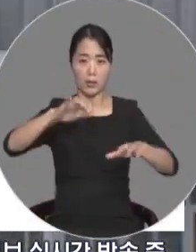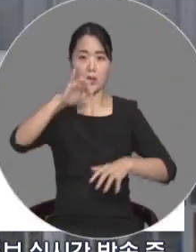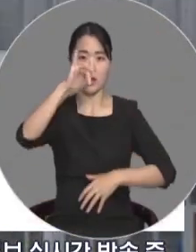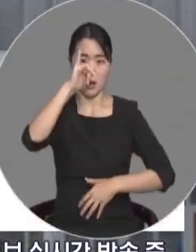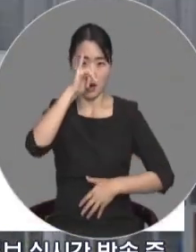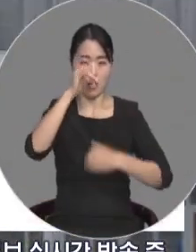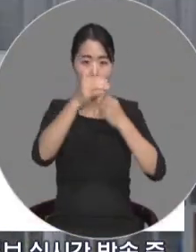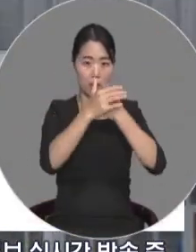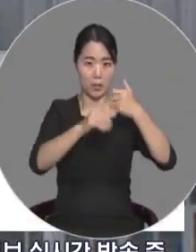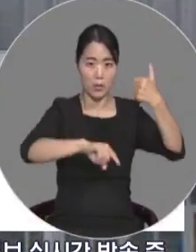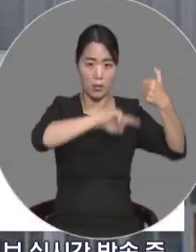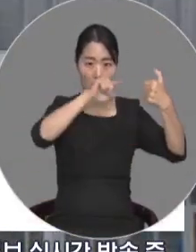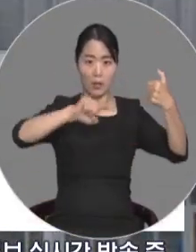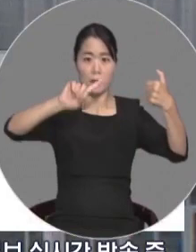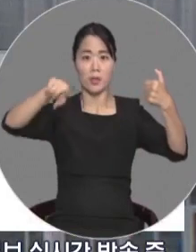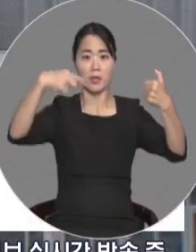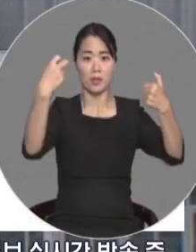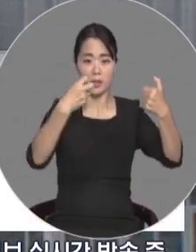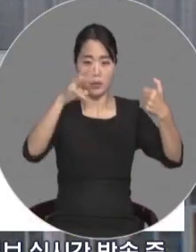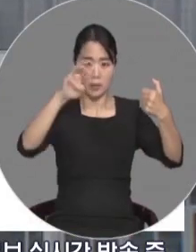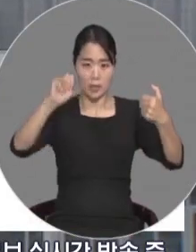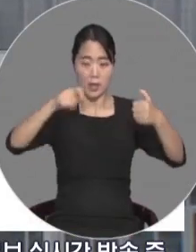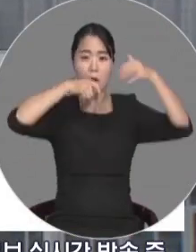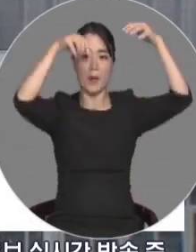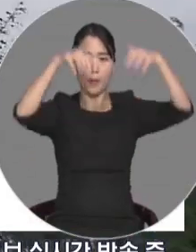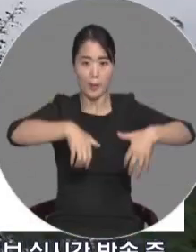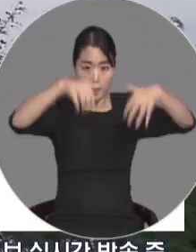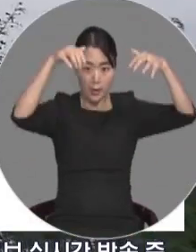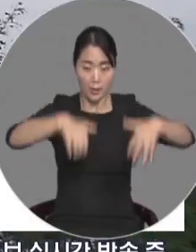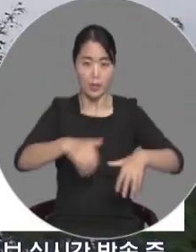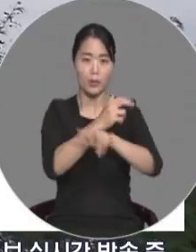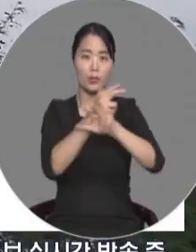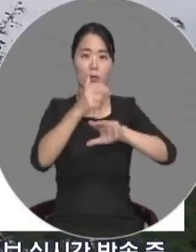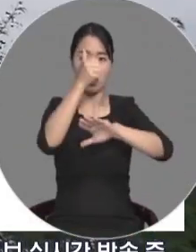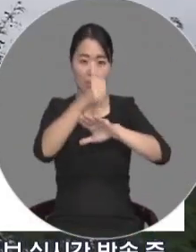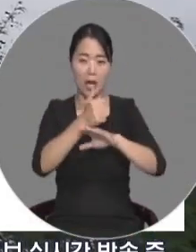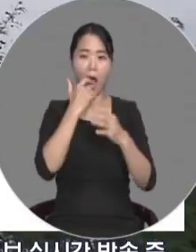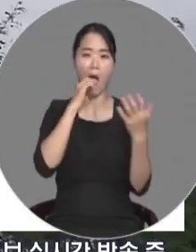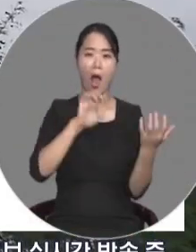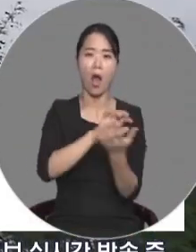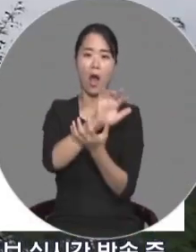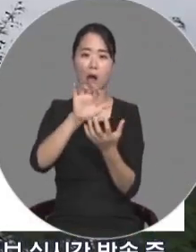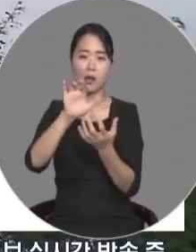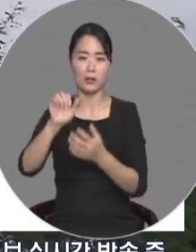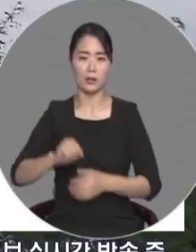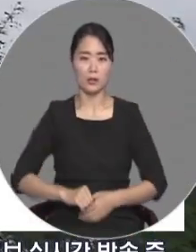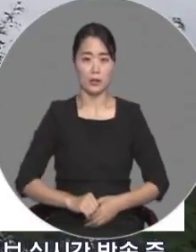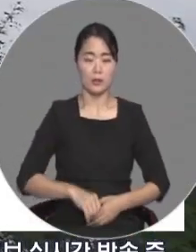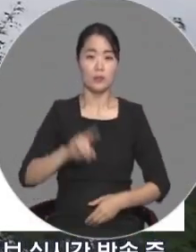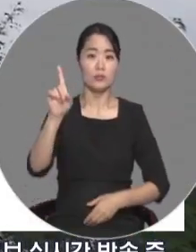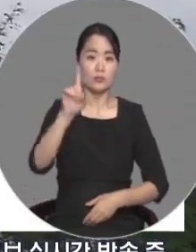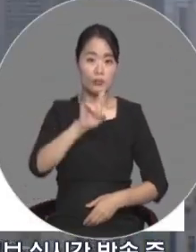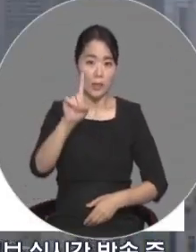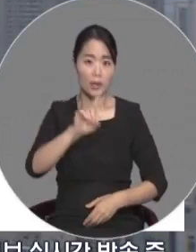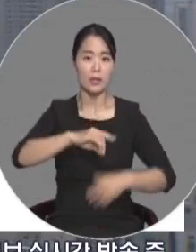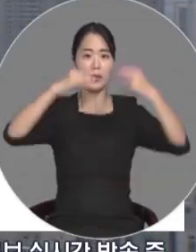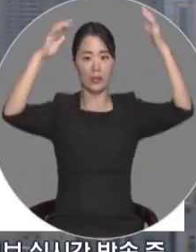120mm의 강하고 많은 비가 내리고 주말에도 흐릴 걸로 내다봤습니다. 이른바 가을 장마가 시작된